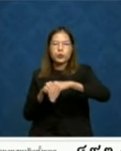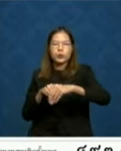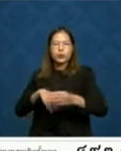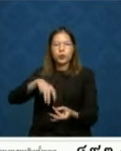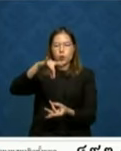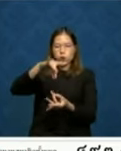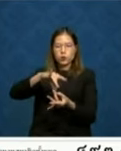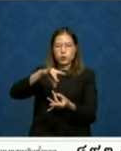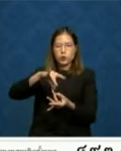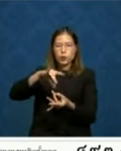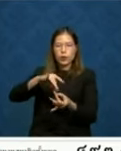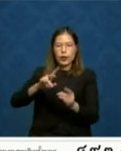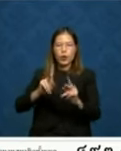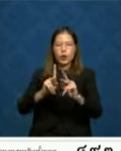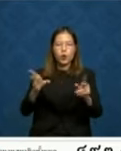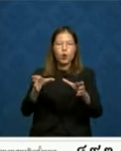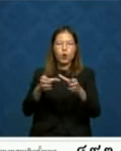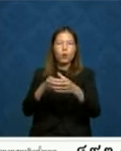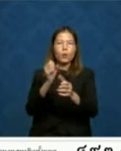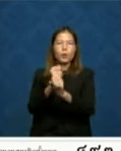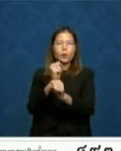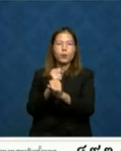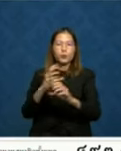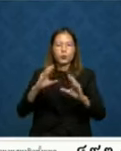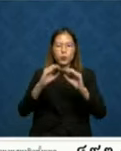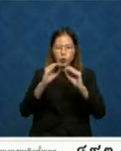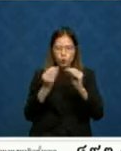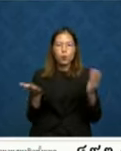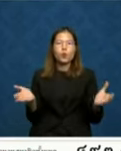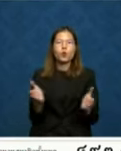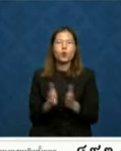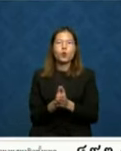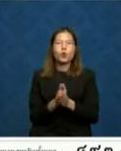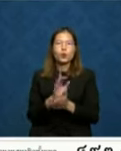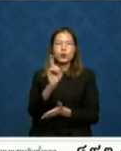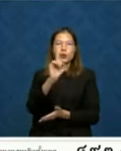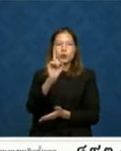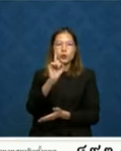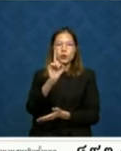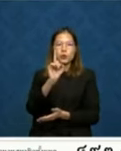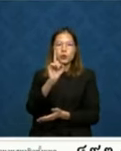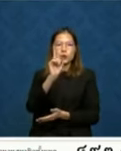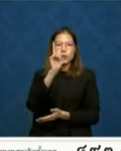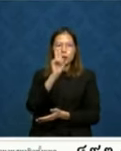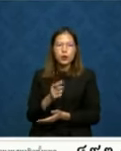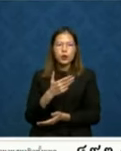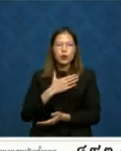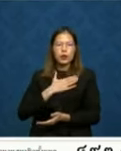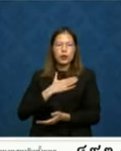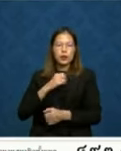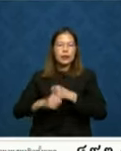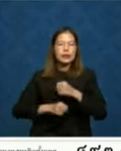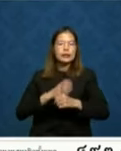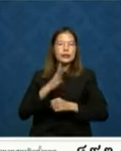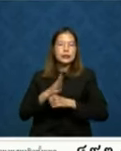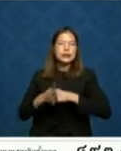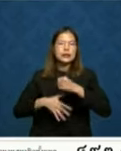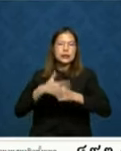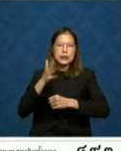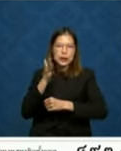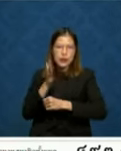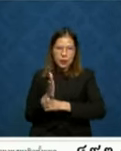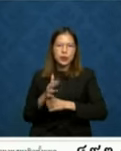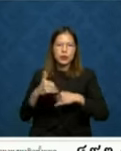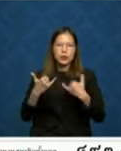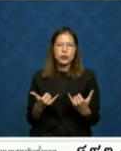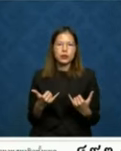ขทัยและคณะได้เข้าร่วมประชุมด้วยค่ะท่านประธานที่เคารพคะตลอด 4-5 ปีที่ผ่านมาเนี่ยค่ะ